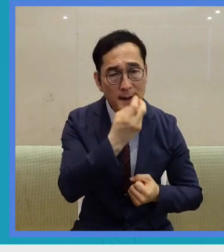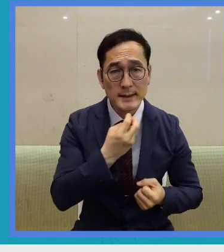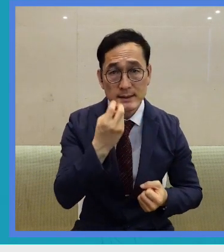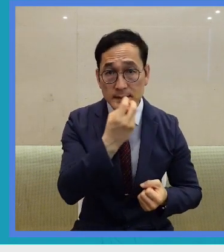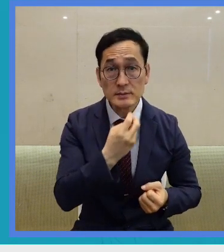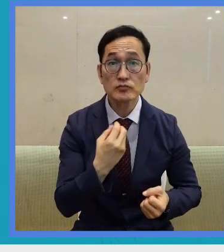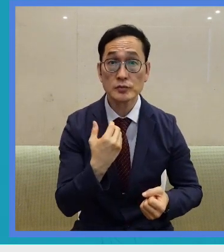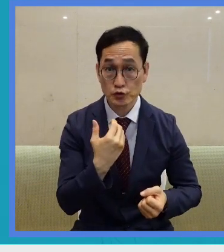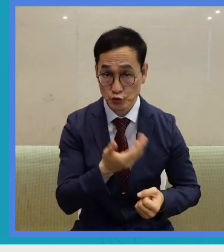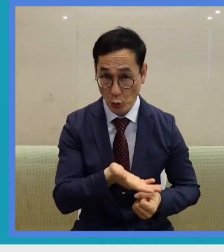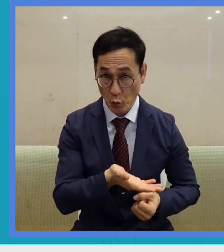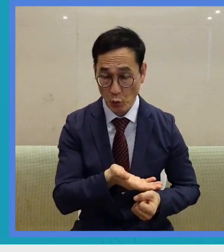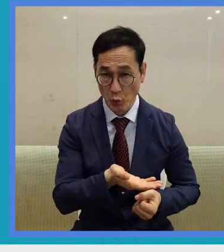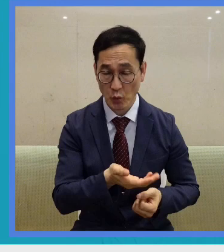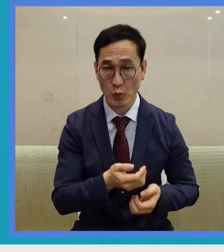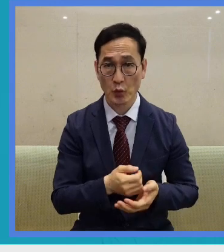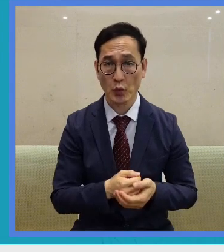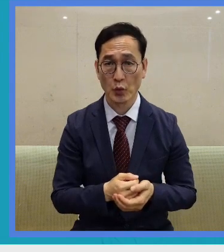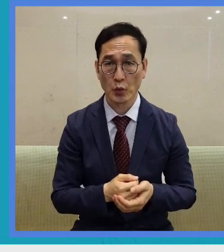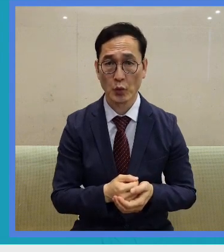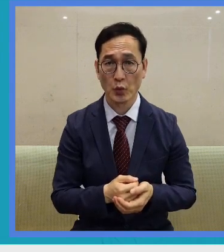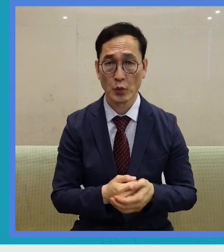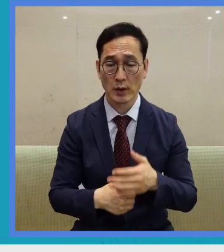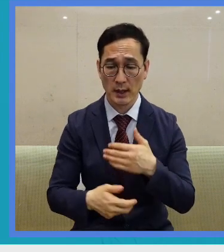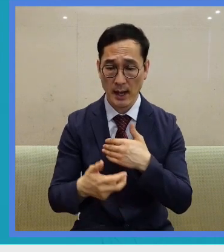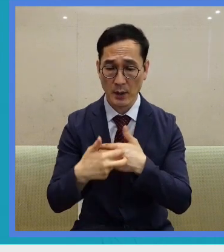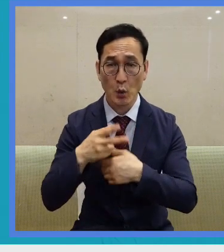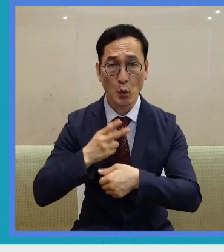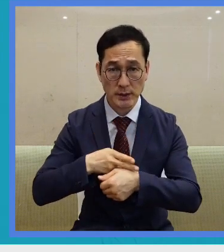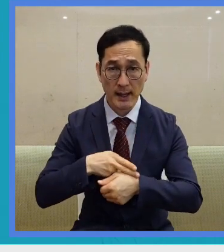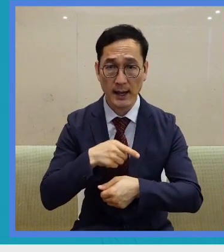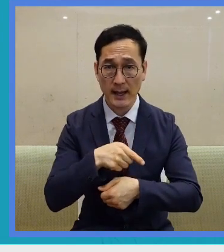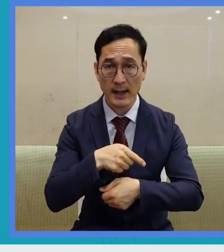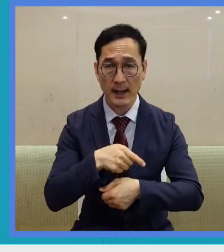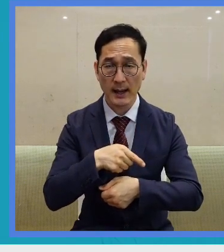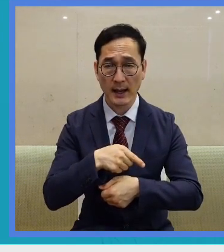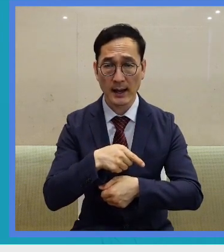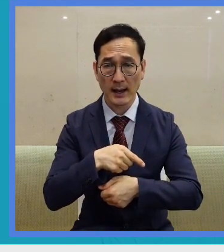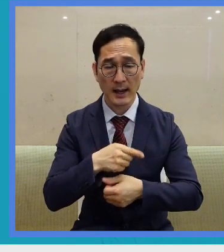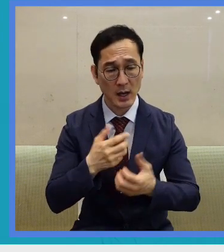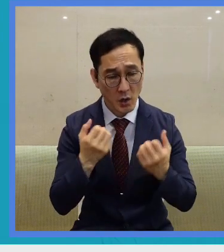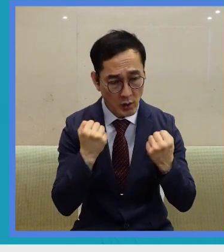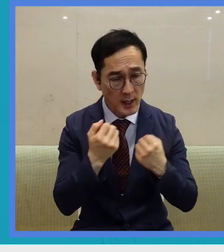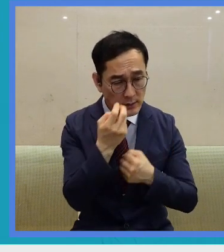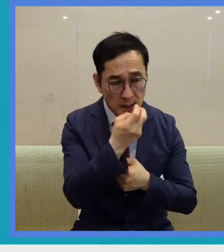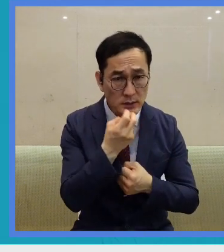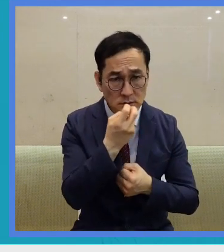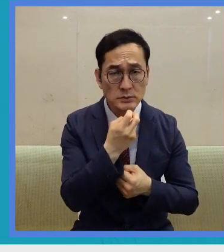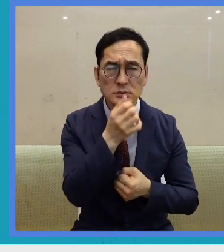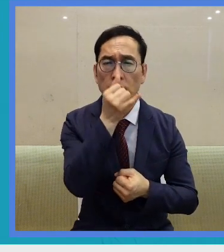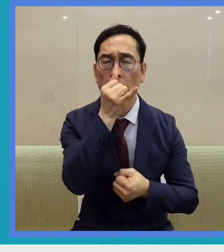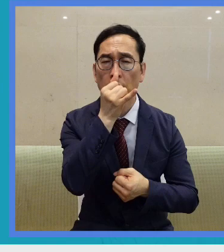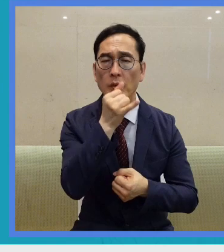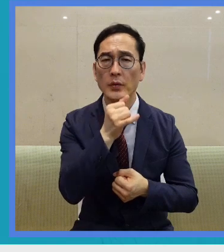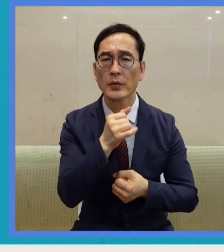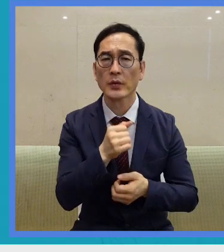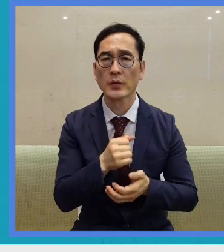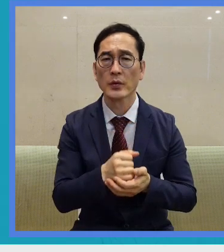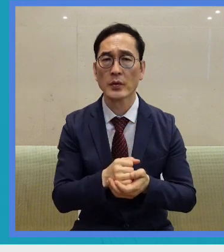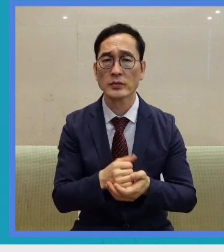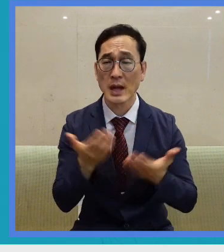면에서 챙기고 있다는 면이죠. 보건교사라든지 양호교사들이 계속해서 이 아이들의 건강을 체크를 할 수가 있는데 이제 이런